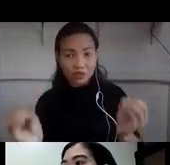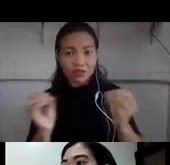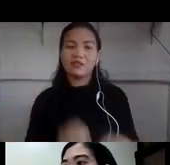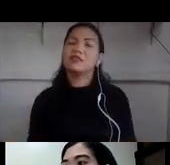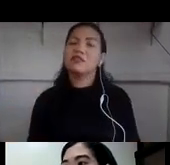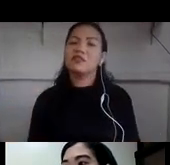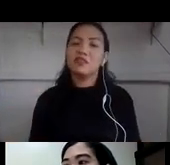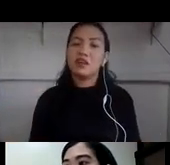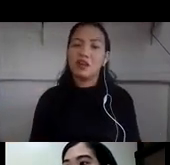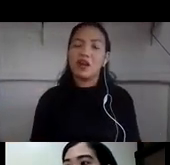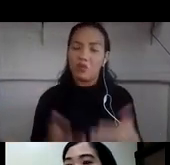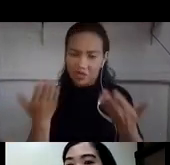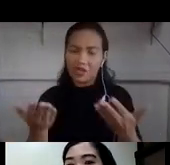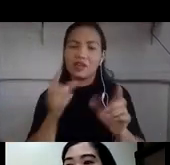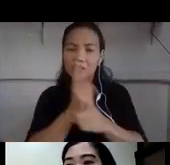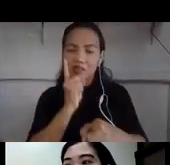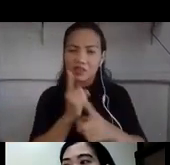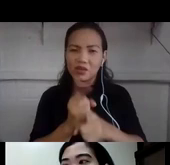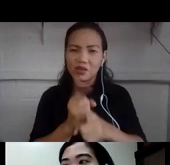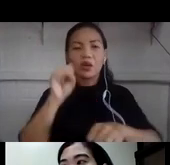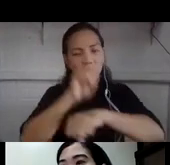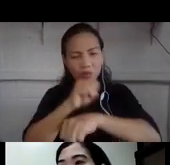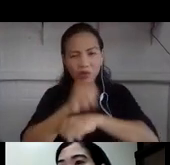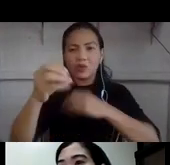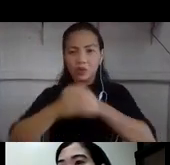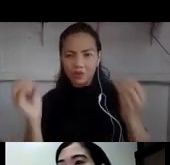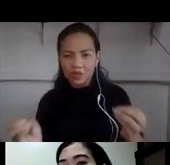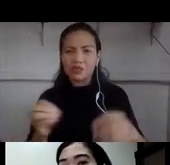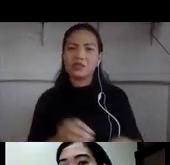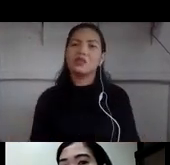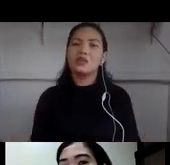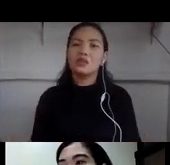ayan. Nasa, nasa work? Nasa office? Yan.